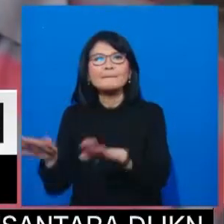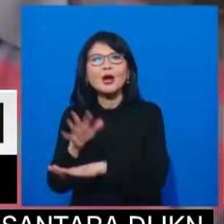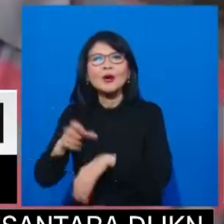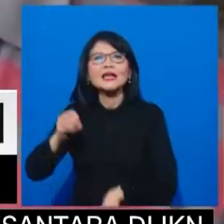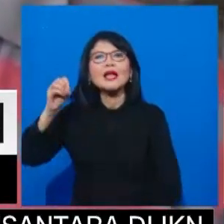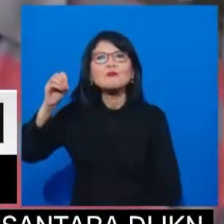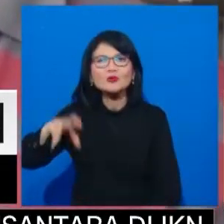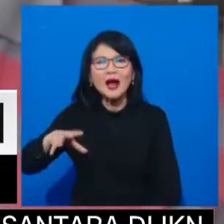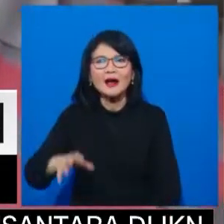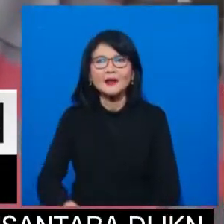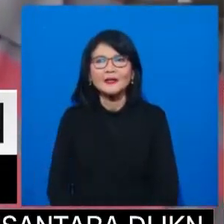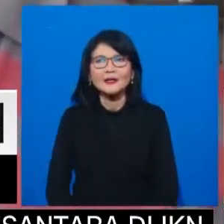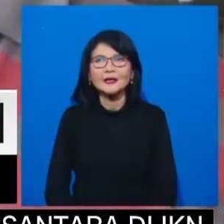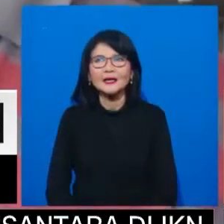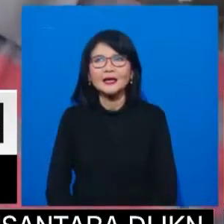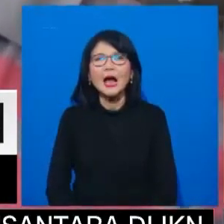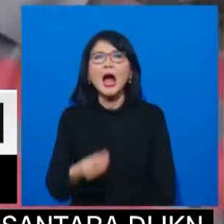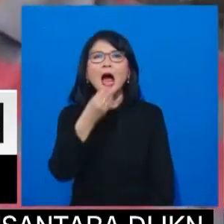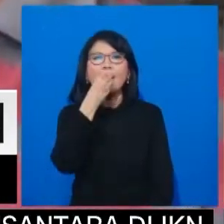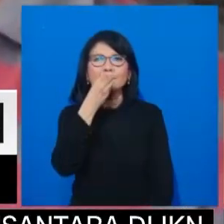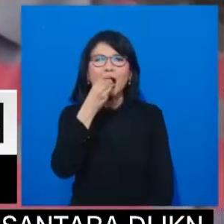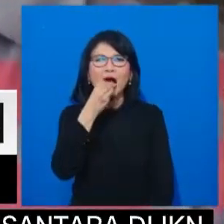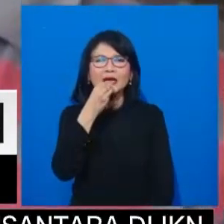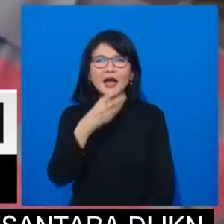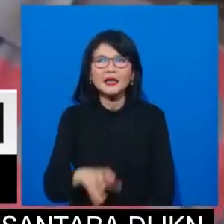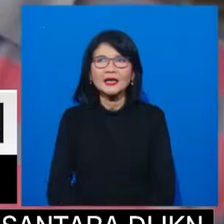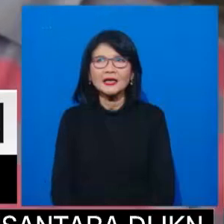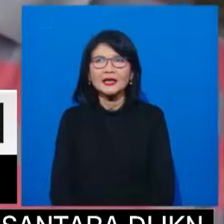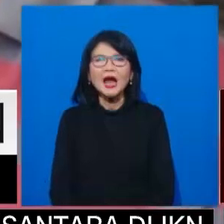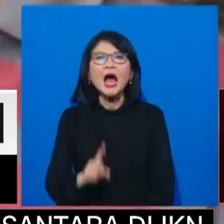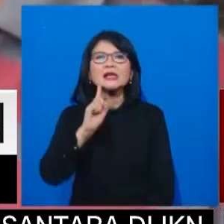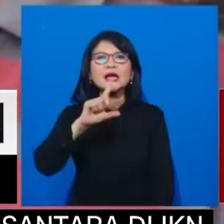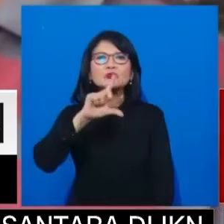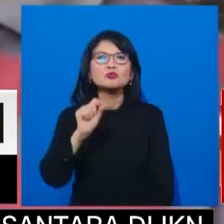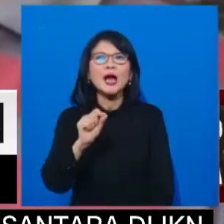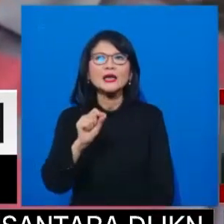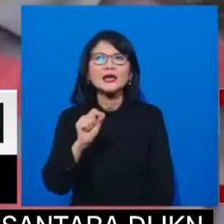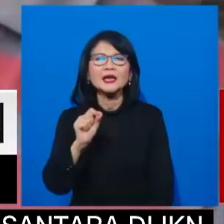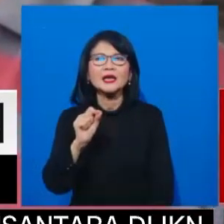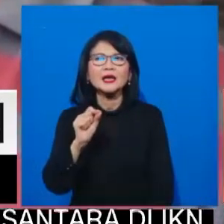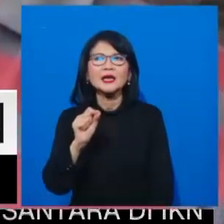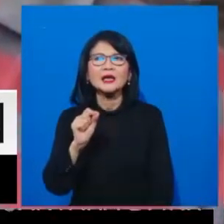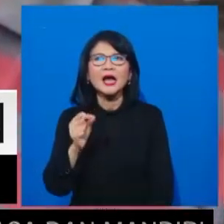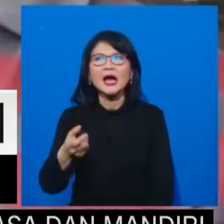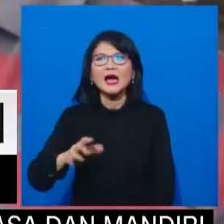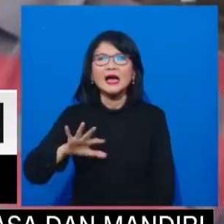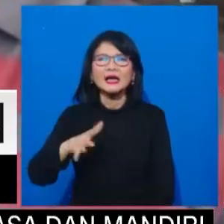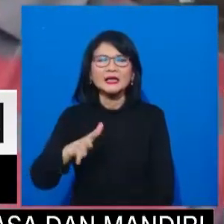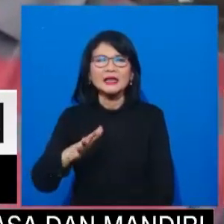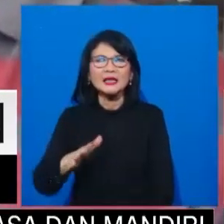murah. Biaya pakan paling sekitar 1 bulan, habis kira-kira ya